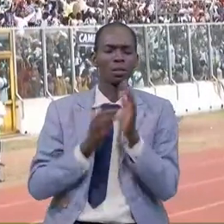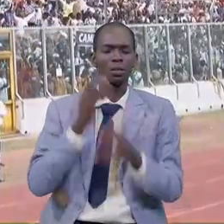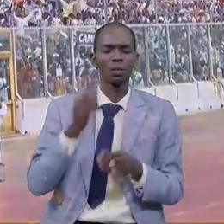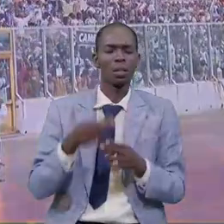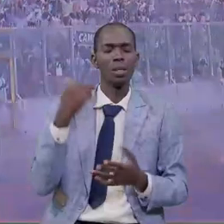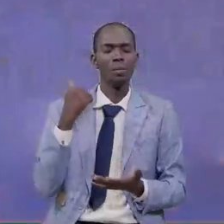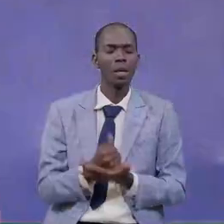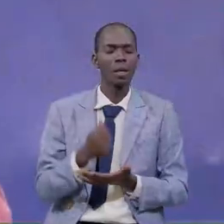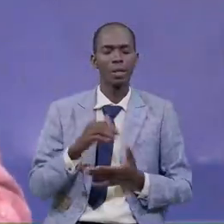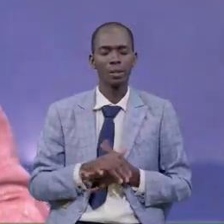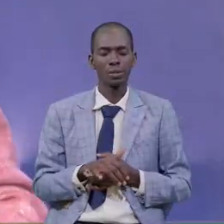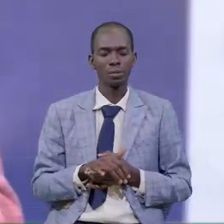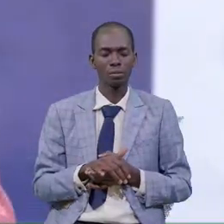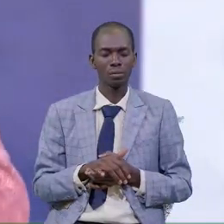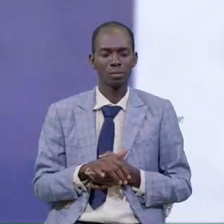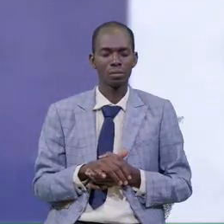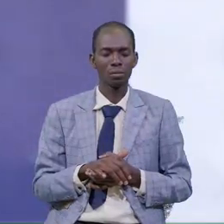Jésus.